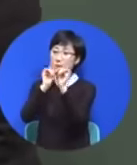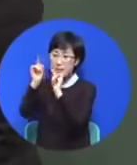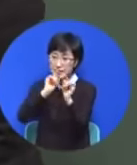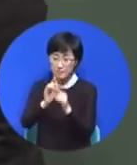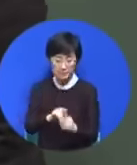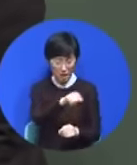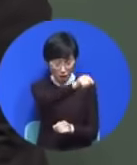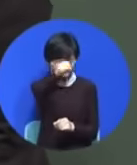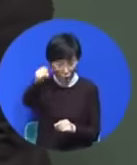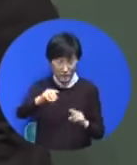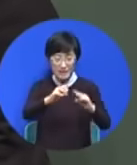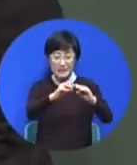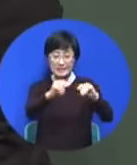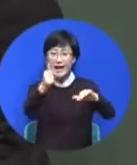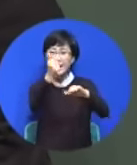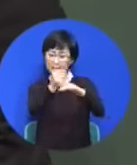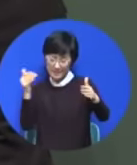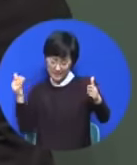되리라